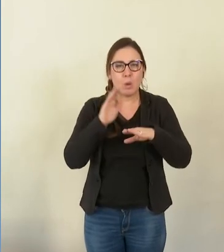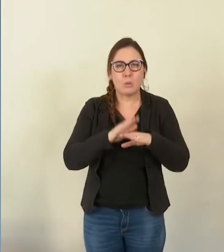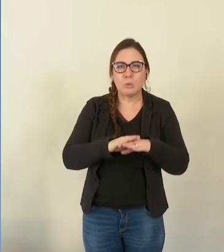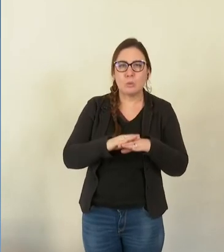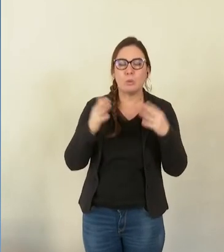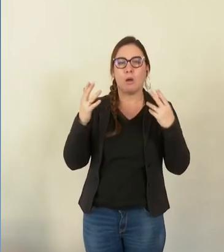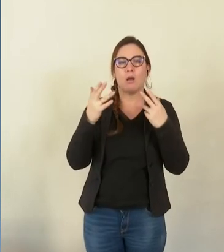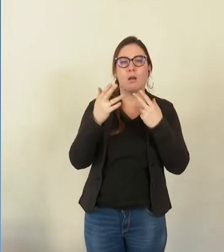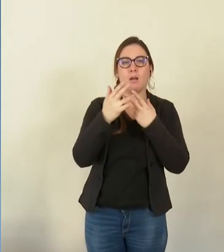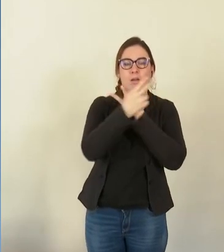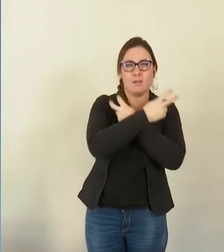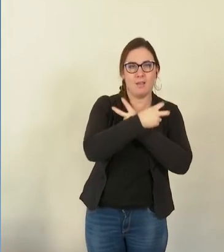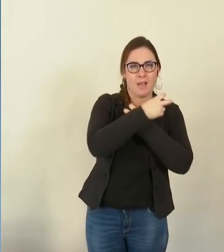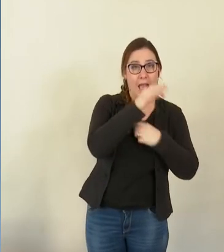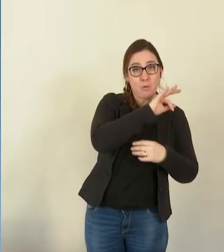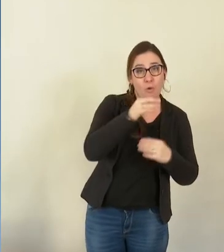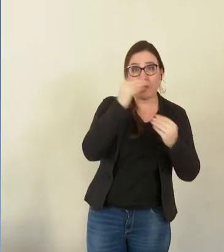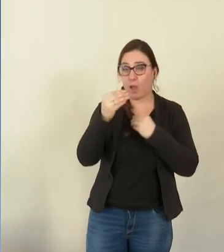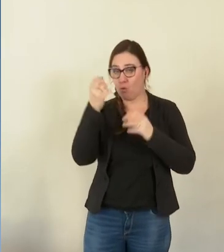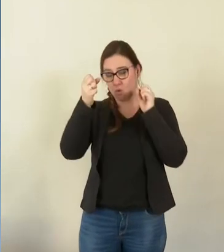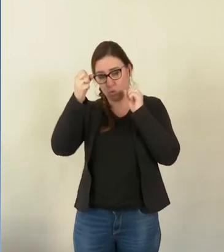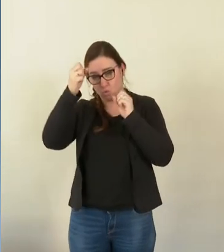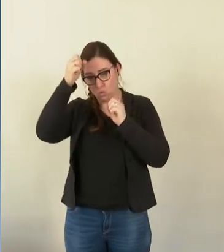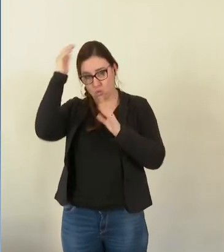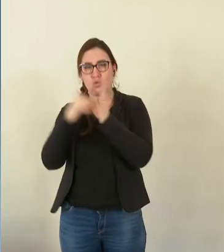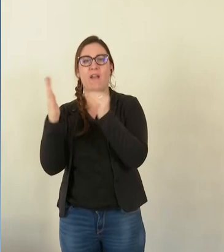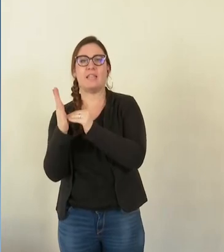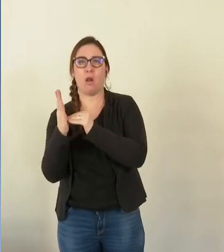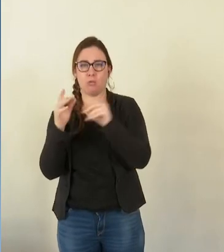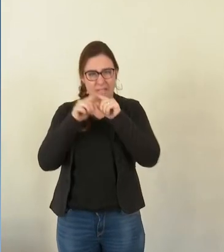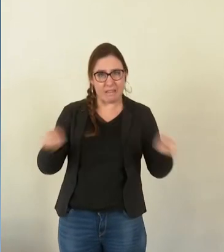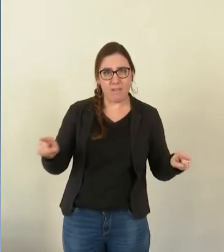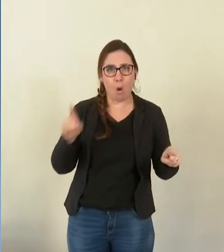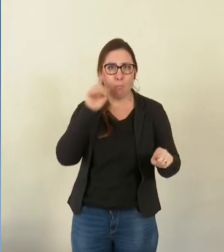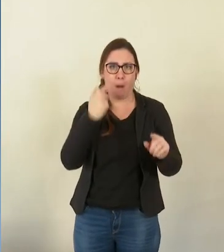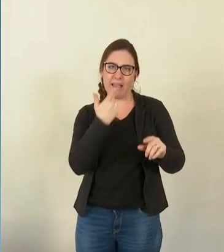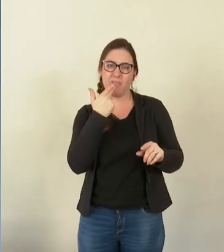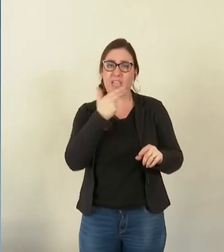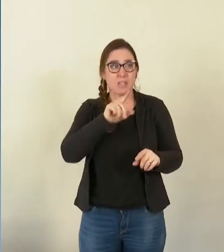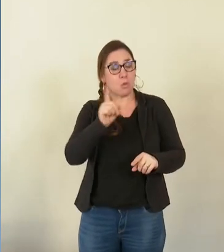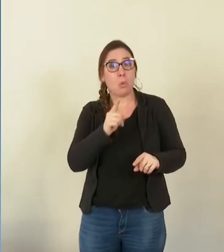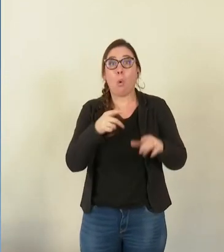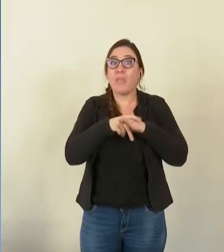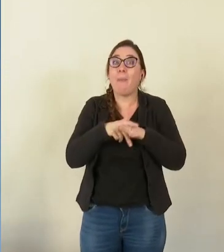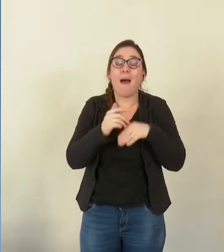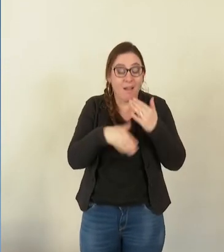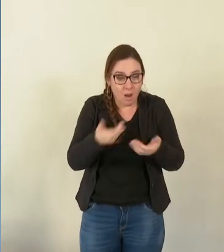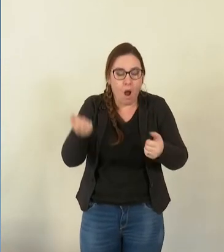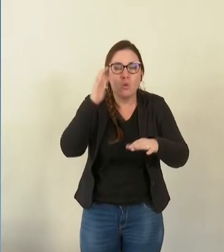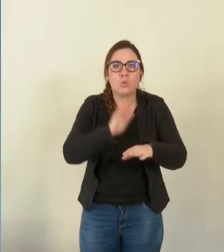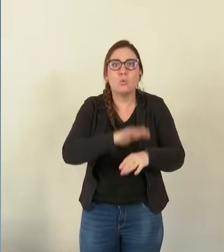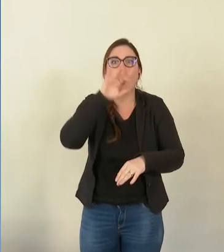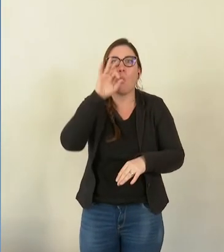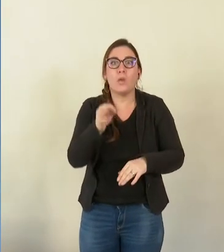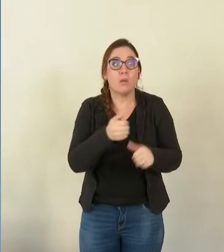l'agneau de Nouvelle-Zélande on est moins efficace en réalité on ne s'y attendait pas forcément au démarrage et pourtant c'est la vérité